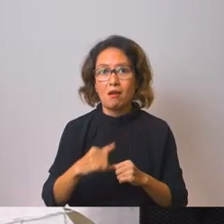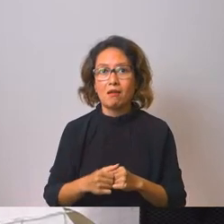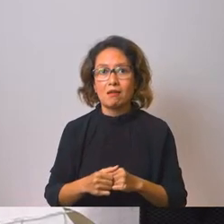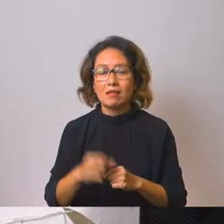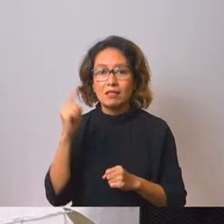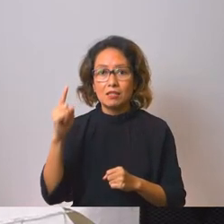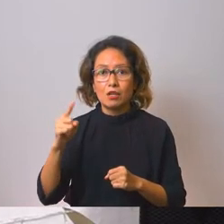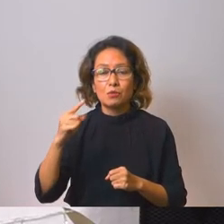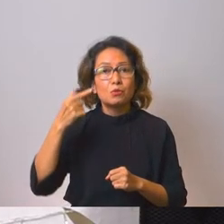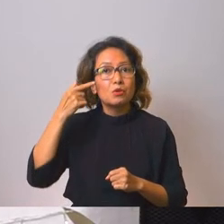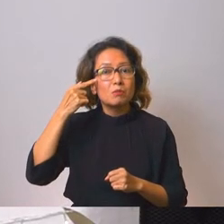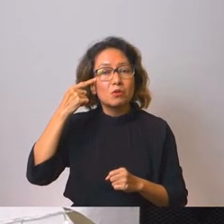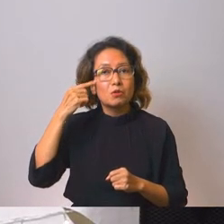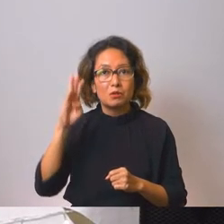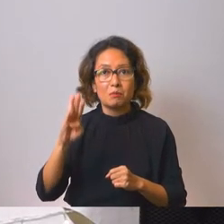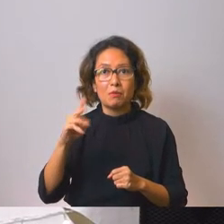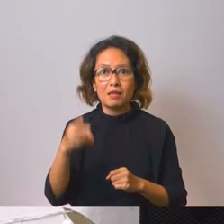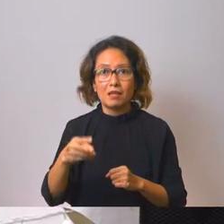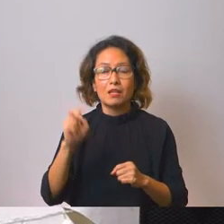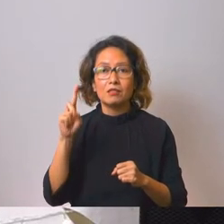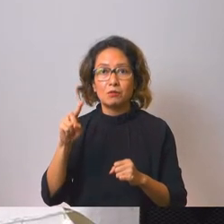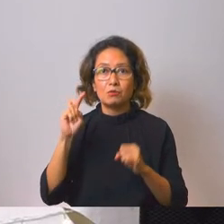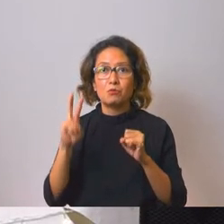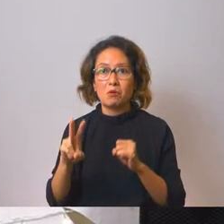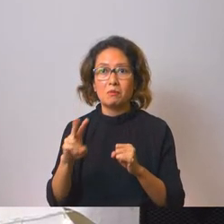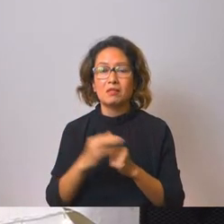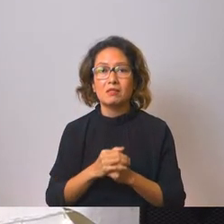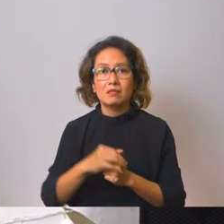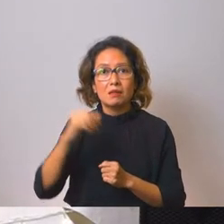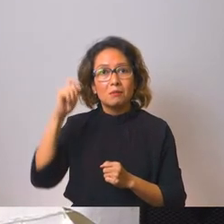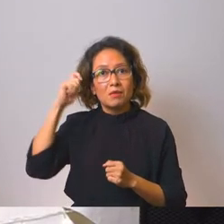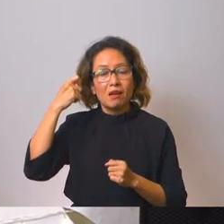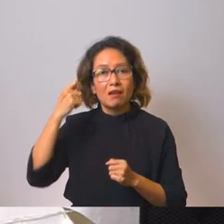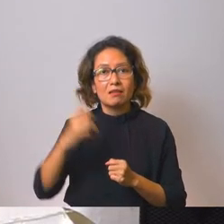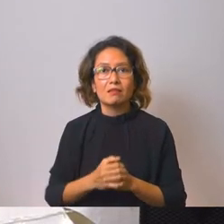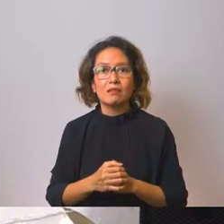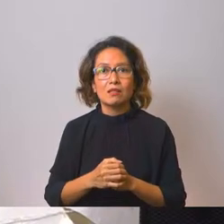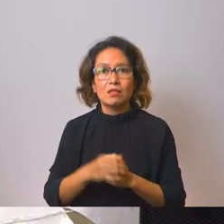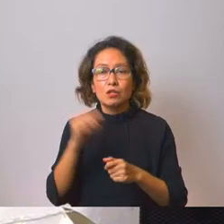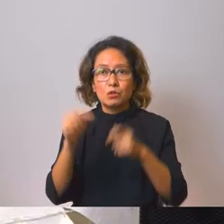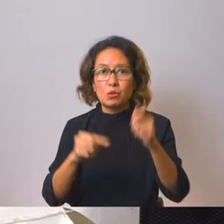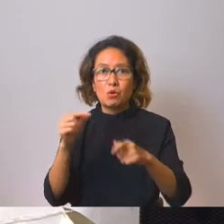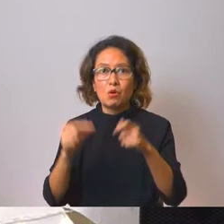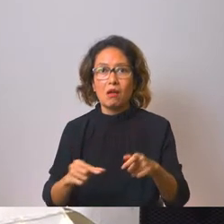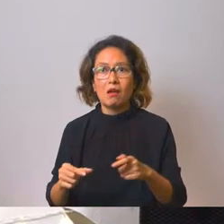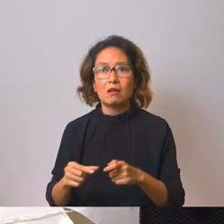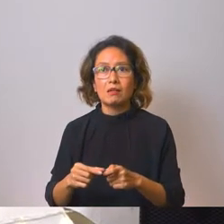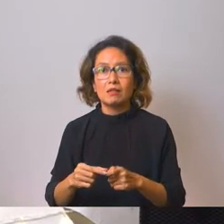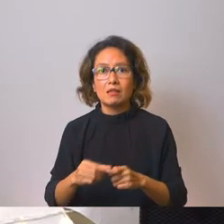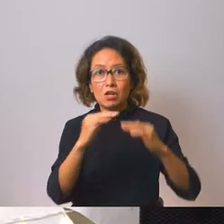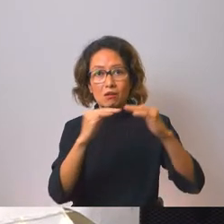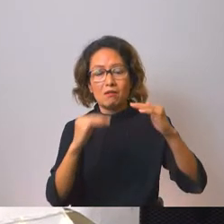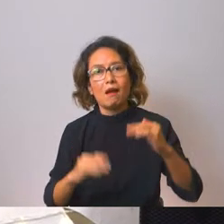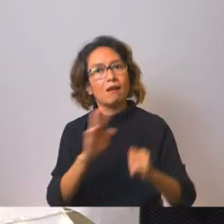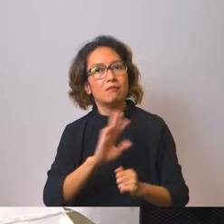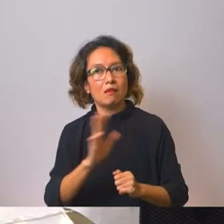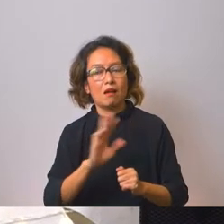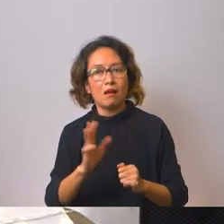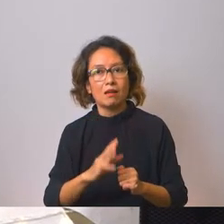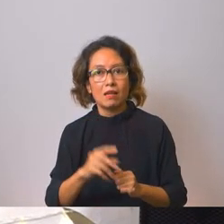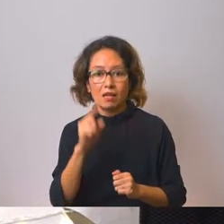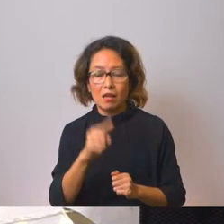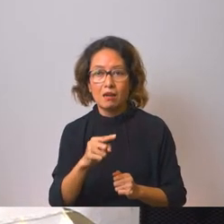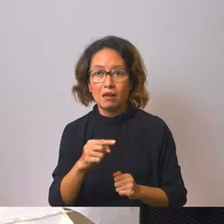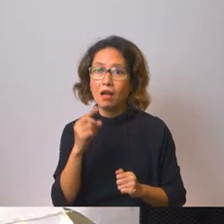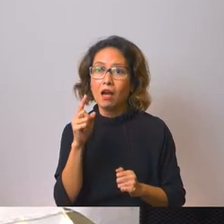1 Timotius 4 ayat 12 mengingatkan, jangan seorang pun menganggap engkau rendah karena engkau